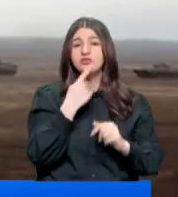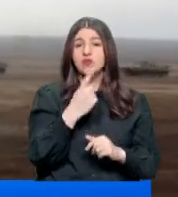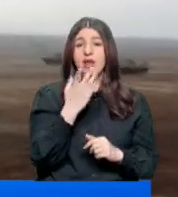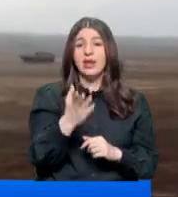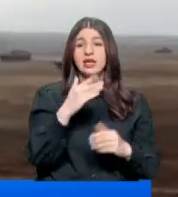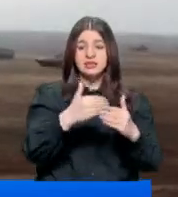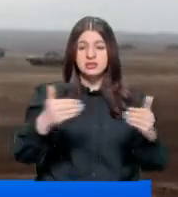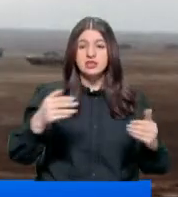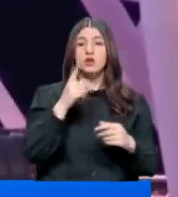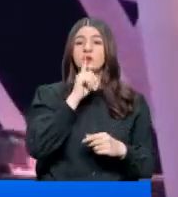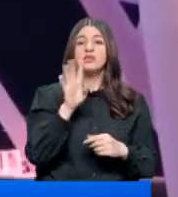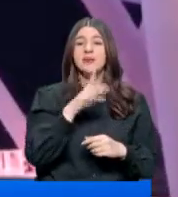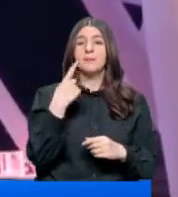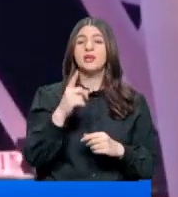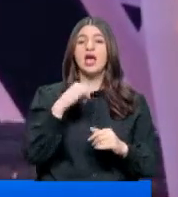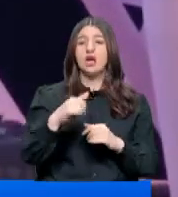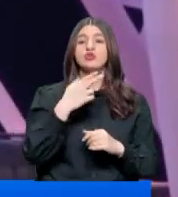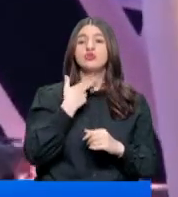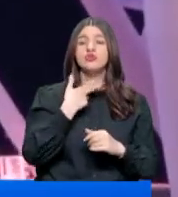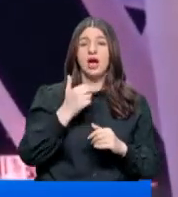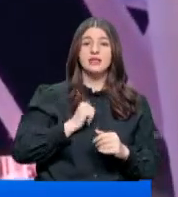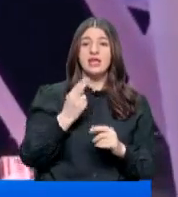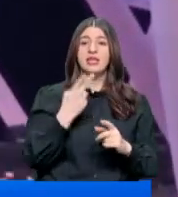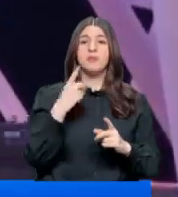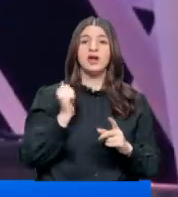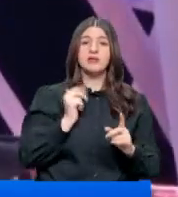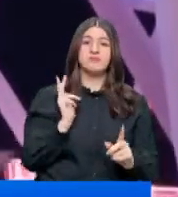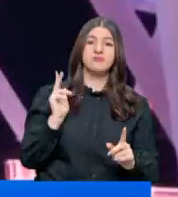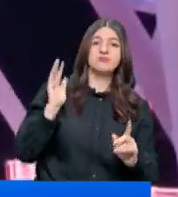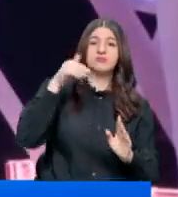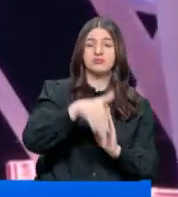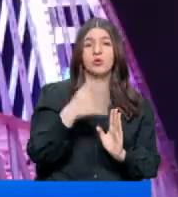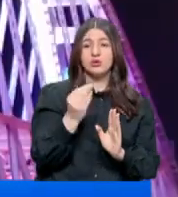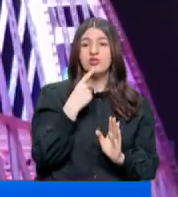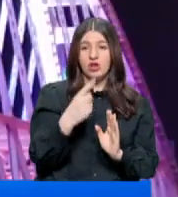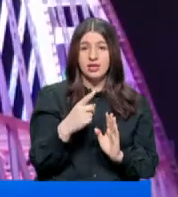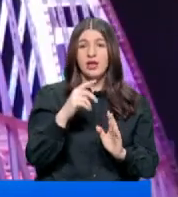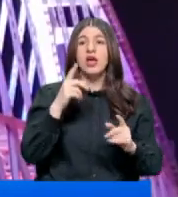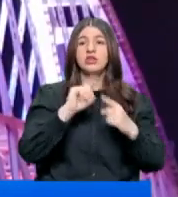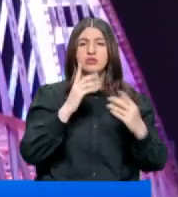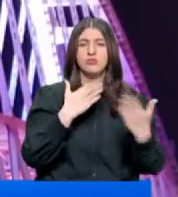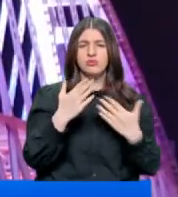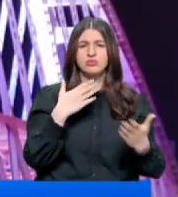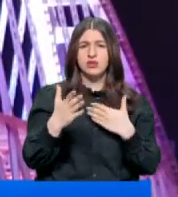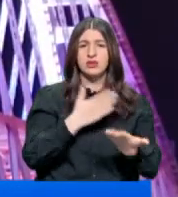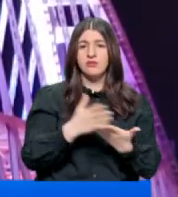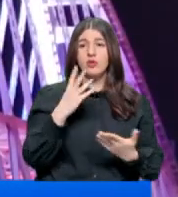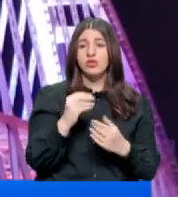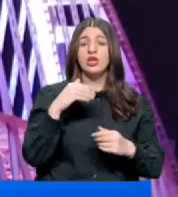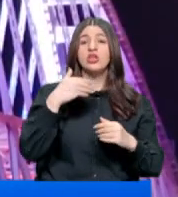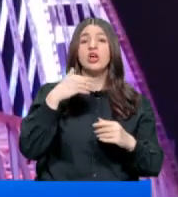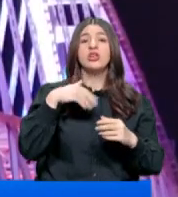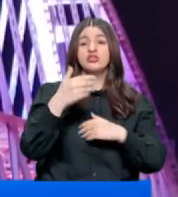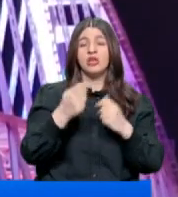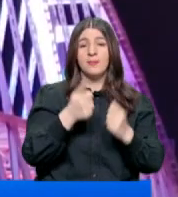ederek sınırdaki 140 bine yakın Rus askerine 7 bin askerin daha katıldığını paylaştı. Diplomasi trafiği sürerken Çavuşoğlu da hem Rus hem